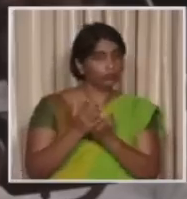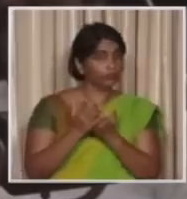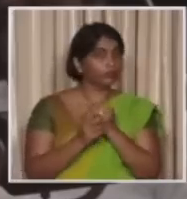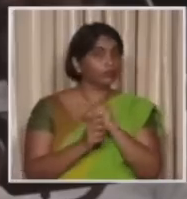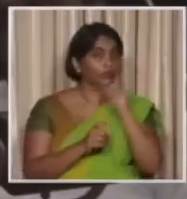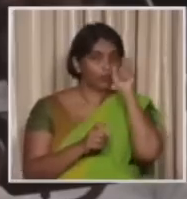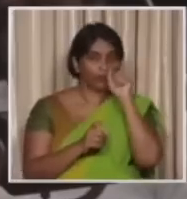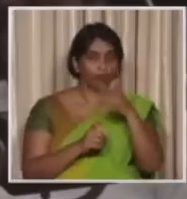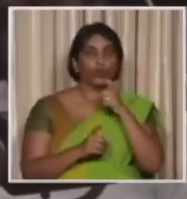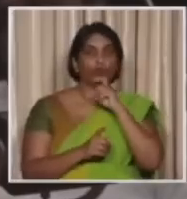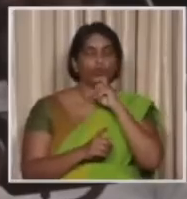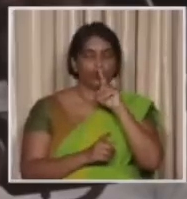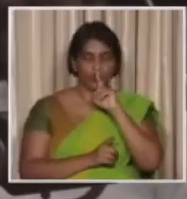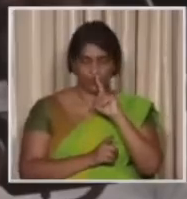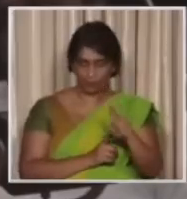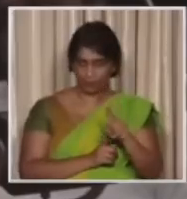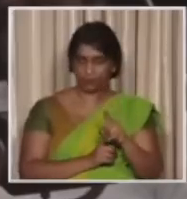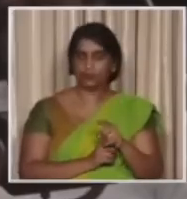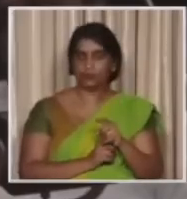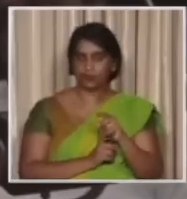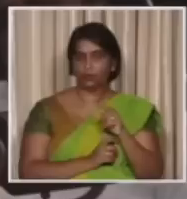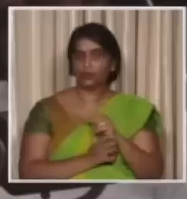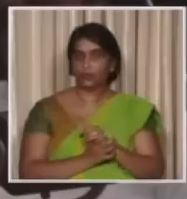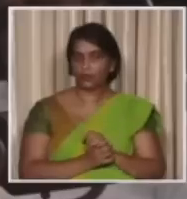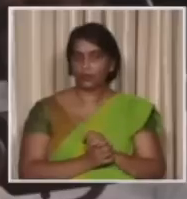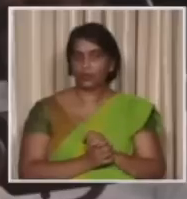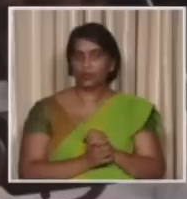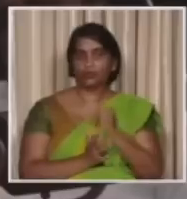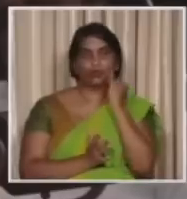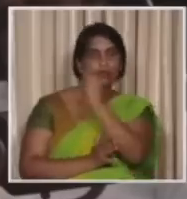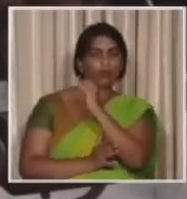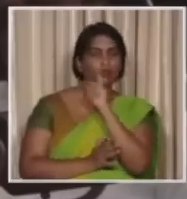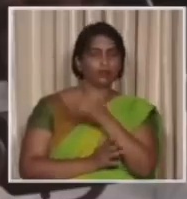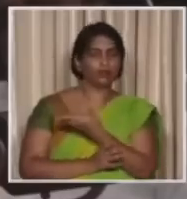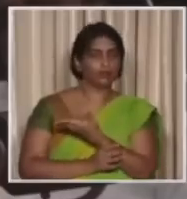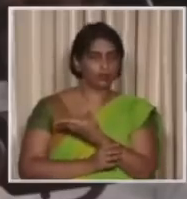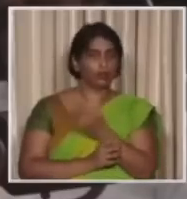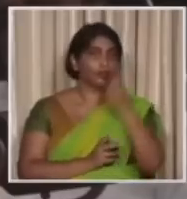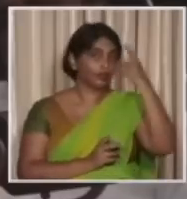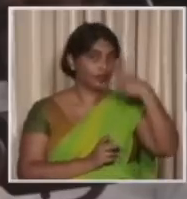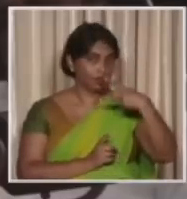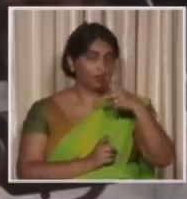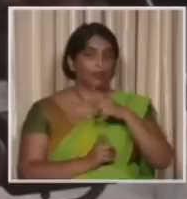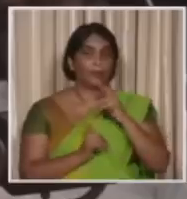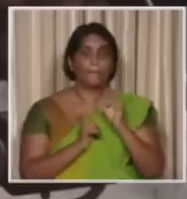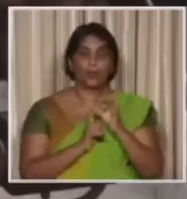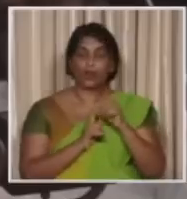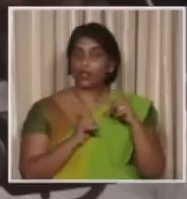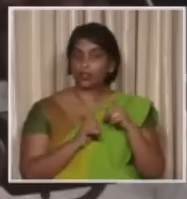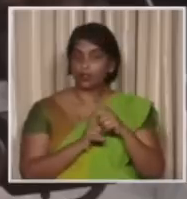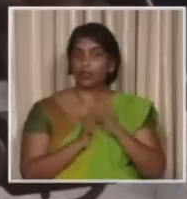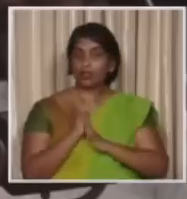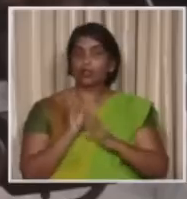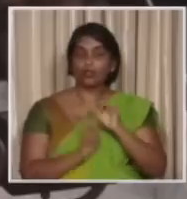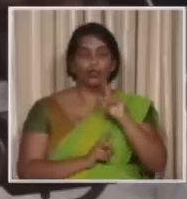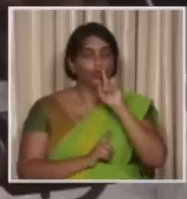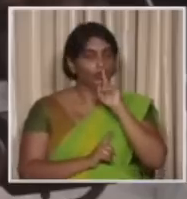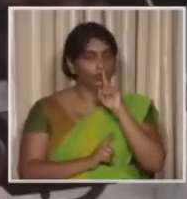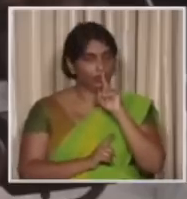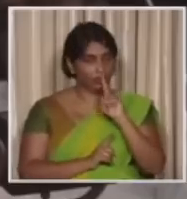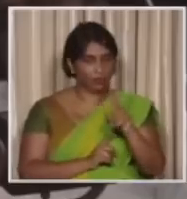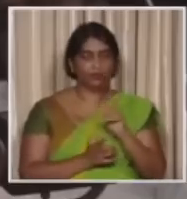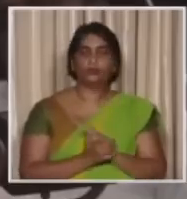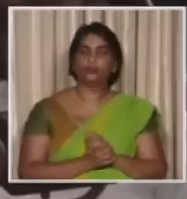නැහැ කියලා ශ්‍රේෂ්ඨාධිකරණය. ඒක විවේචනයක්. දෙවන වශයෙන් ප්‍රේමනාත් දොළවත්ව මන්ත්‍රීතුමා කියනවා